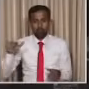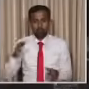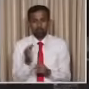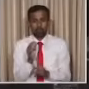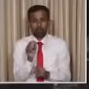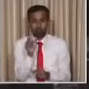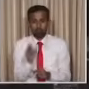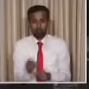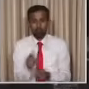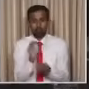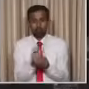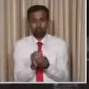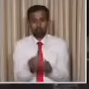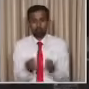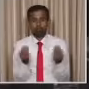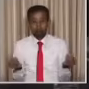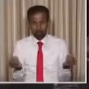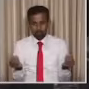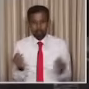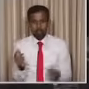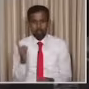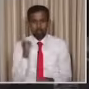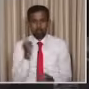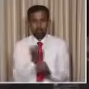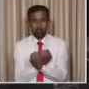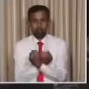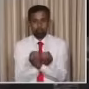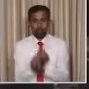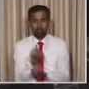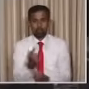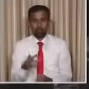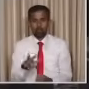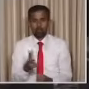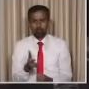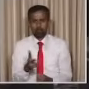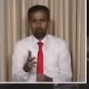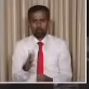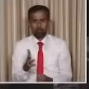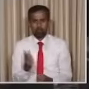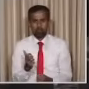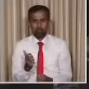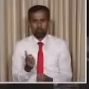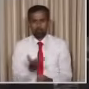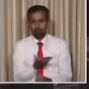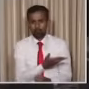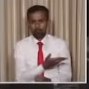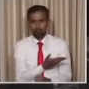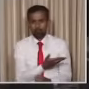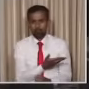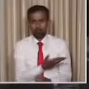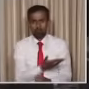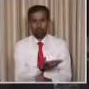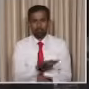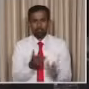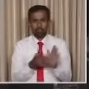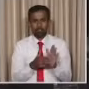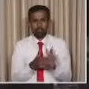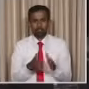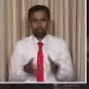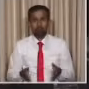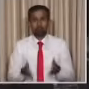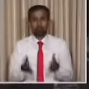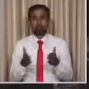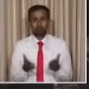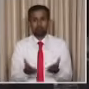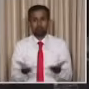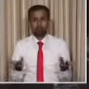ජනාධිපතිවර ආරක්ෂාව සපයන්න හමුදාව පොලිසිය 1800 ගානක් 950ක් 800ක් ඉන්නවා. දවත් මිරිහාන හන්දිය යන්න බෑ.